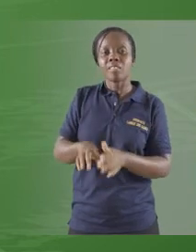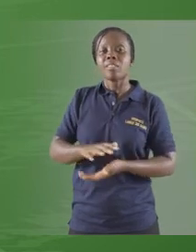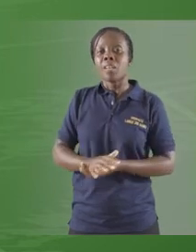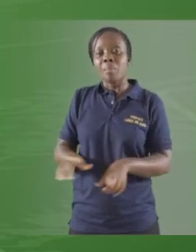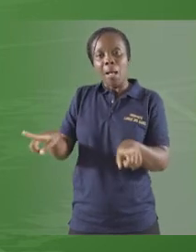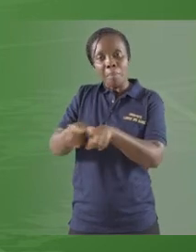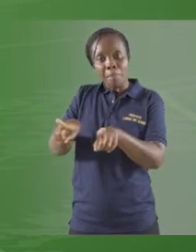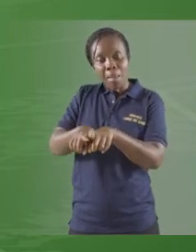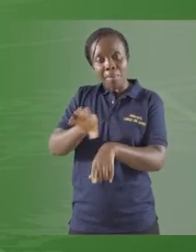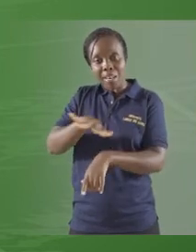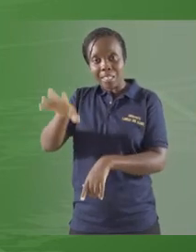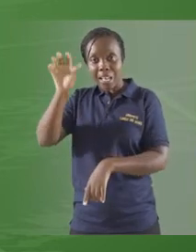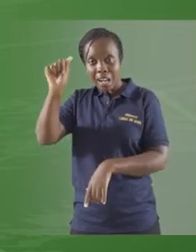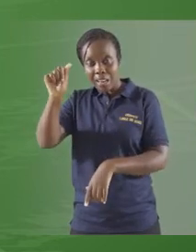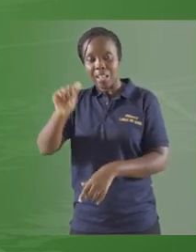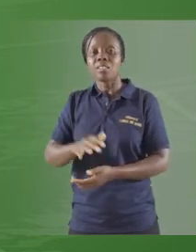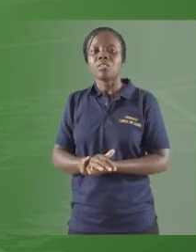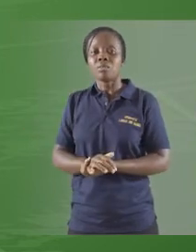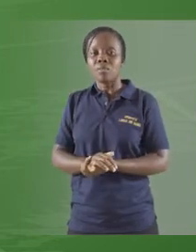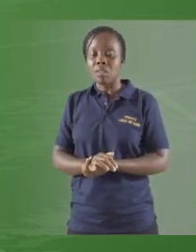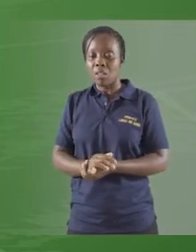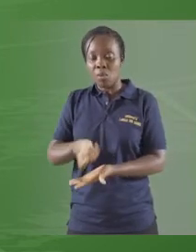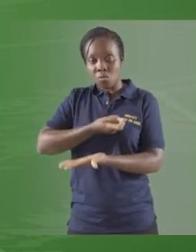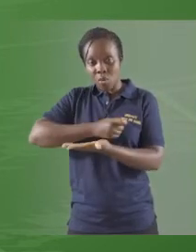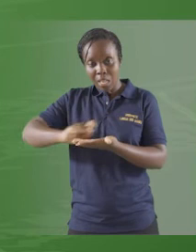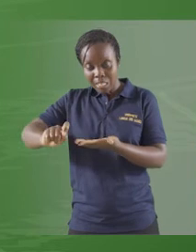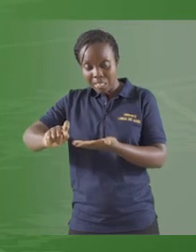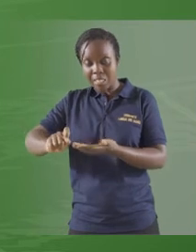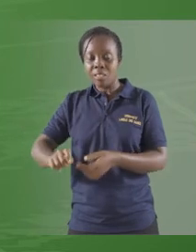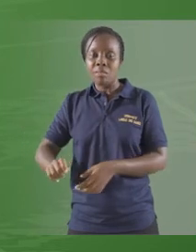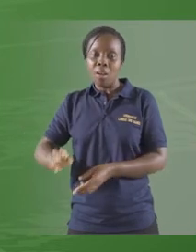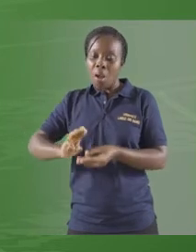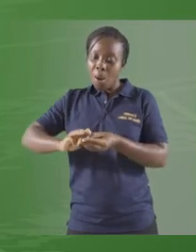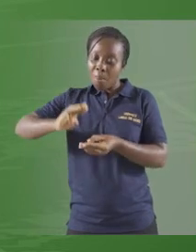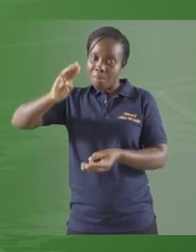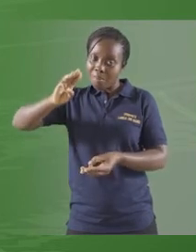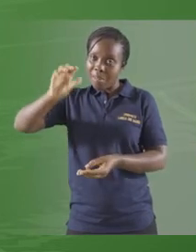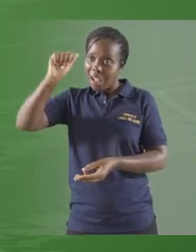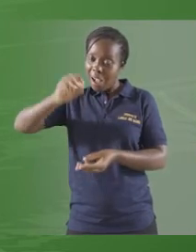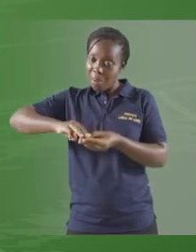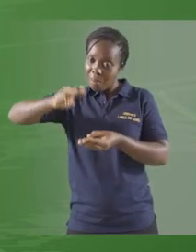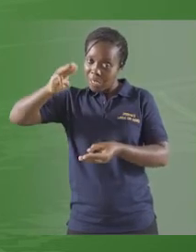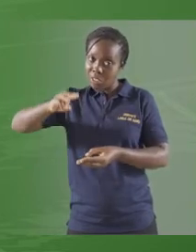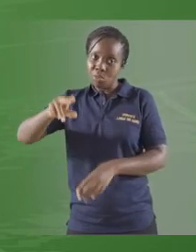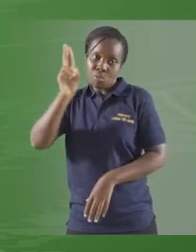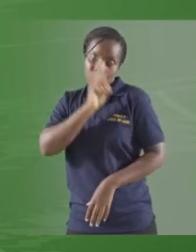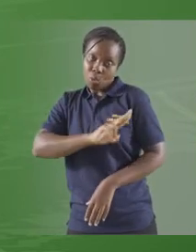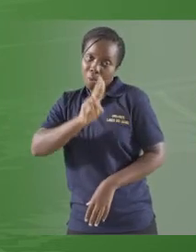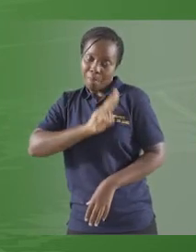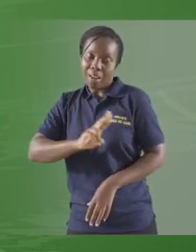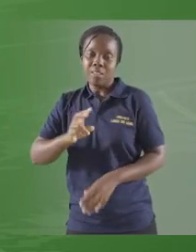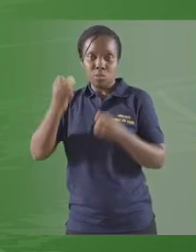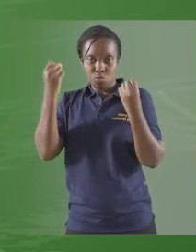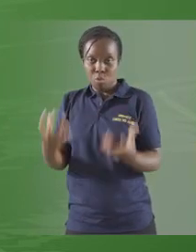A, cette fois-ci, est écrite en majuscule pour l'allèle